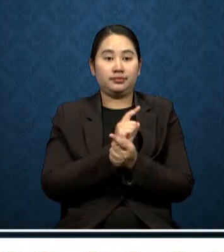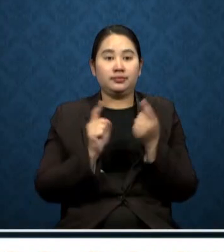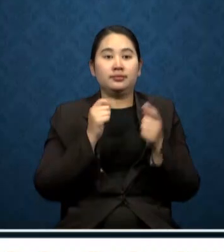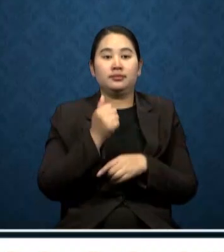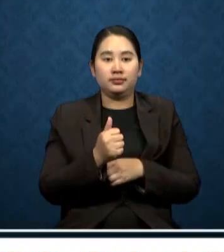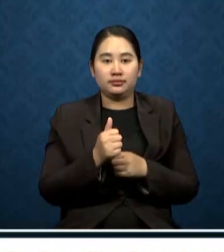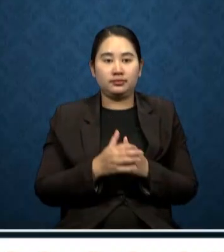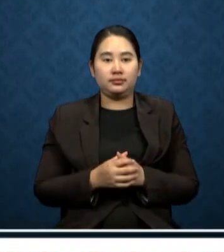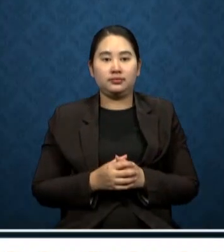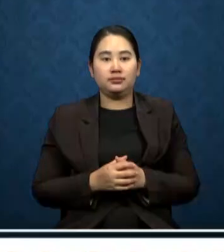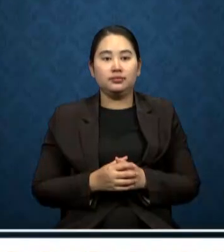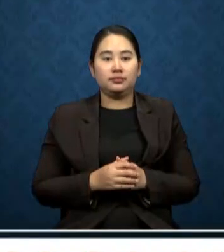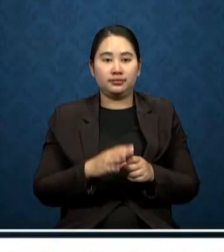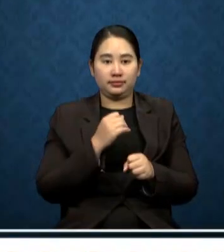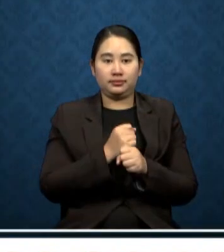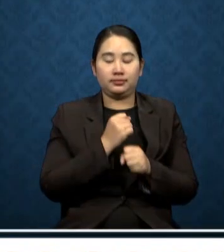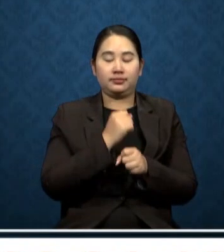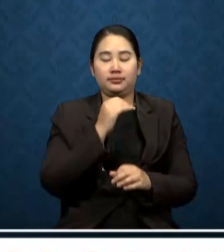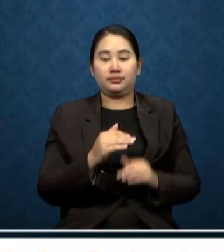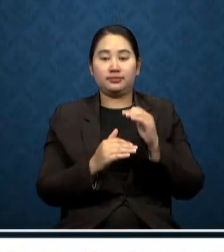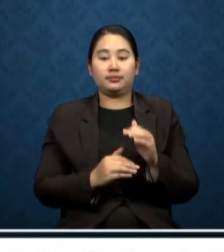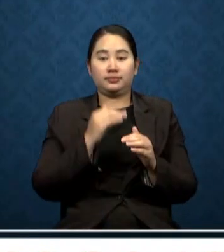กิการนะครับค่อย ๆ ต่แต่ไป jewe